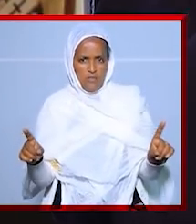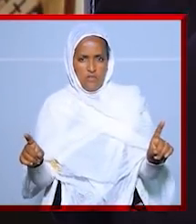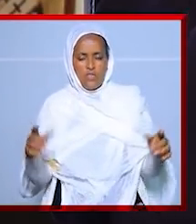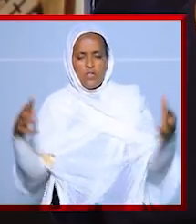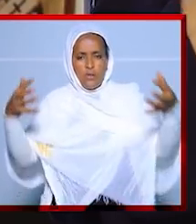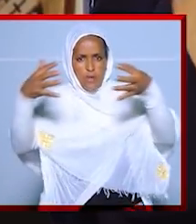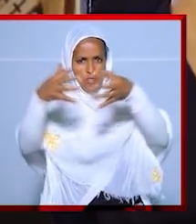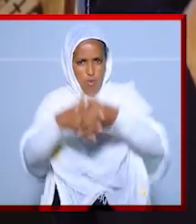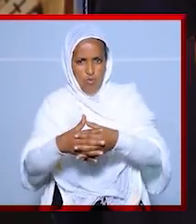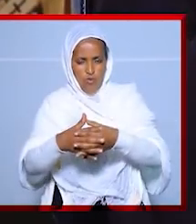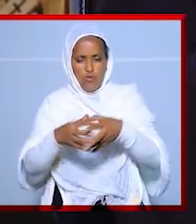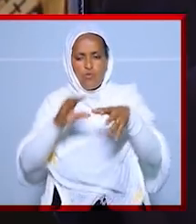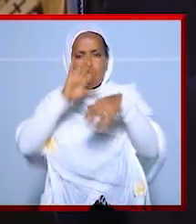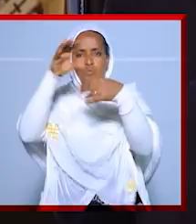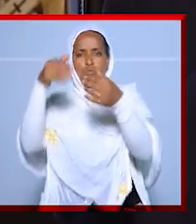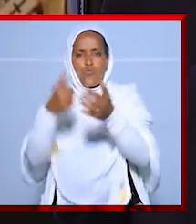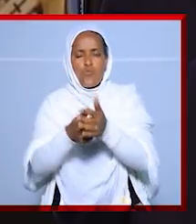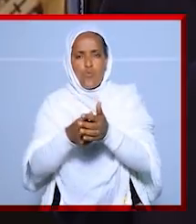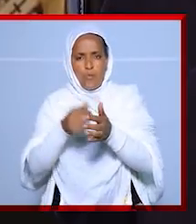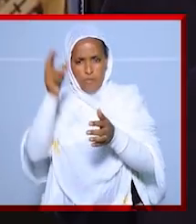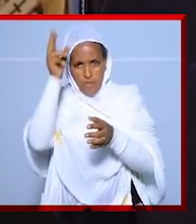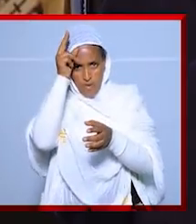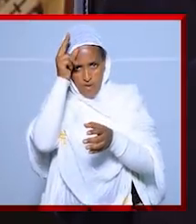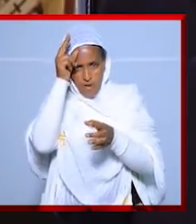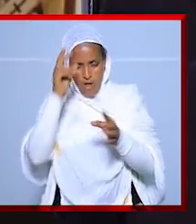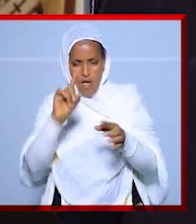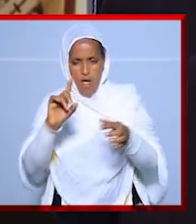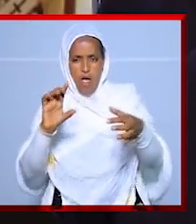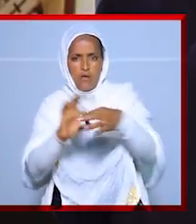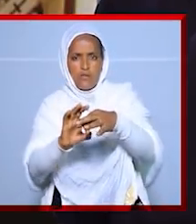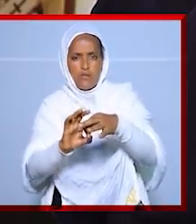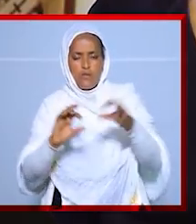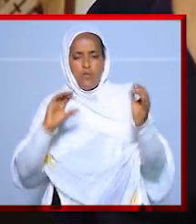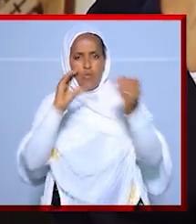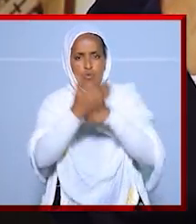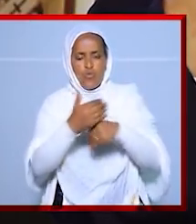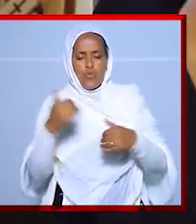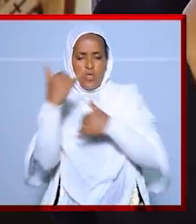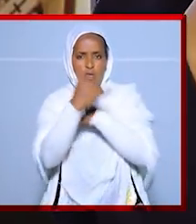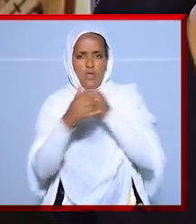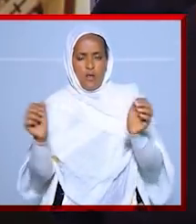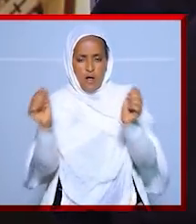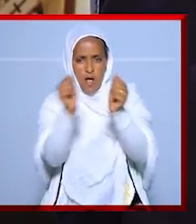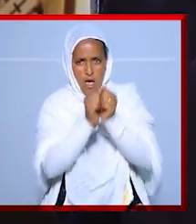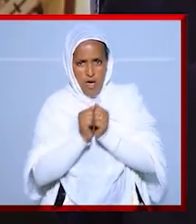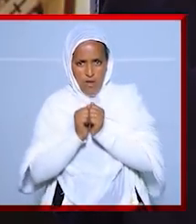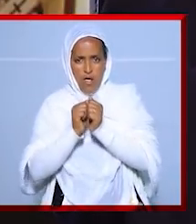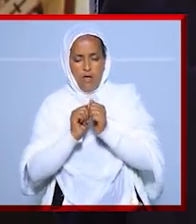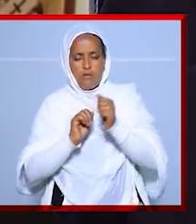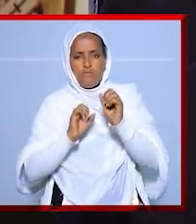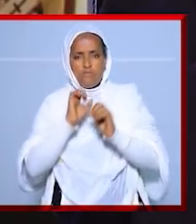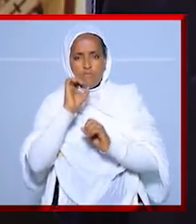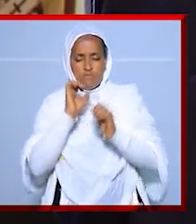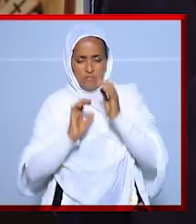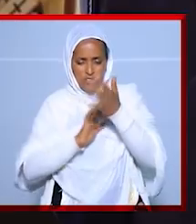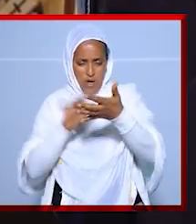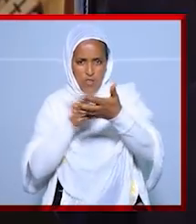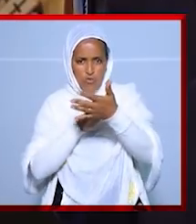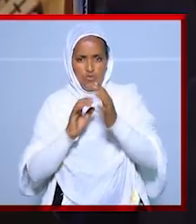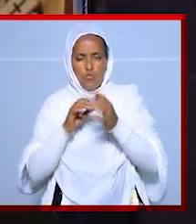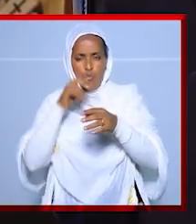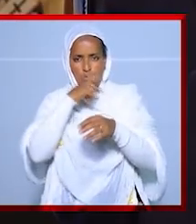ነፃነትን፣ ህብረታዊነትን ሁሉም ብሔረሰብ አንድ ሆነው የጋራ ጠላታቸውን